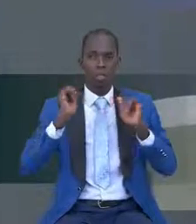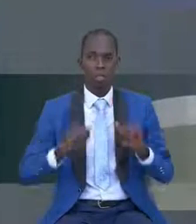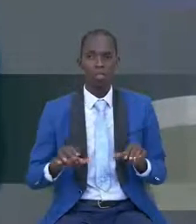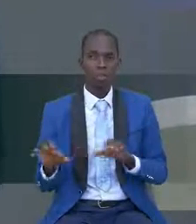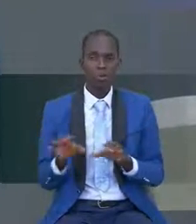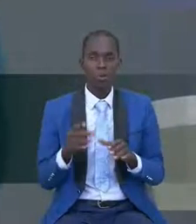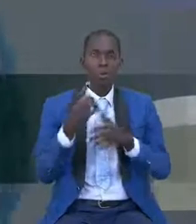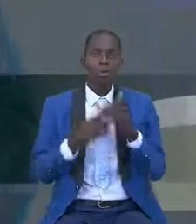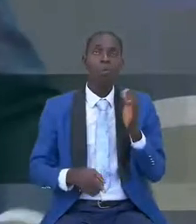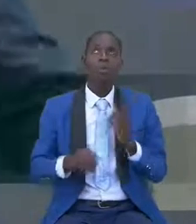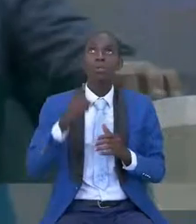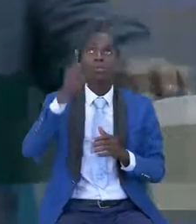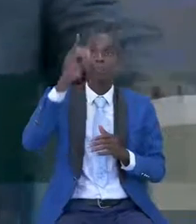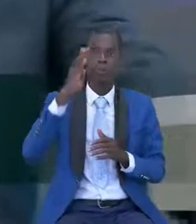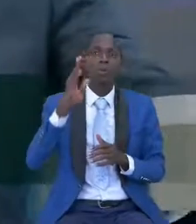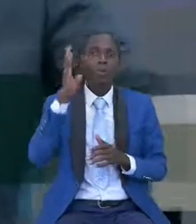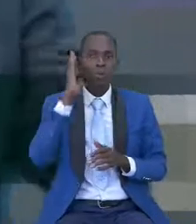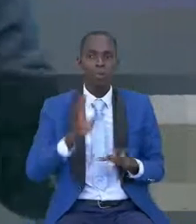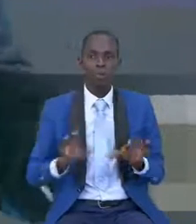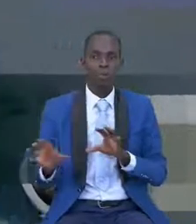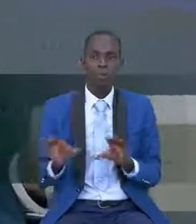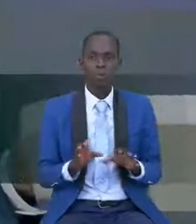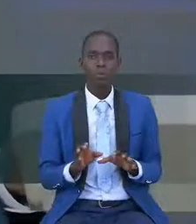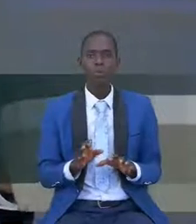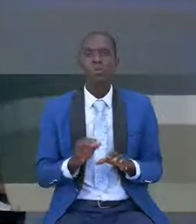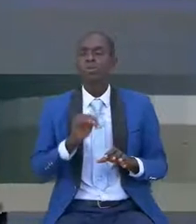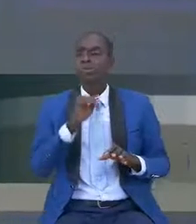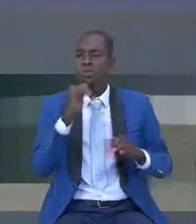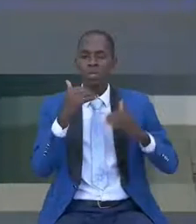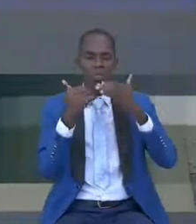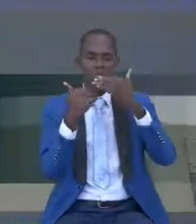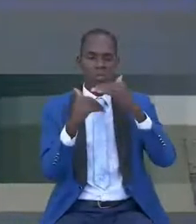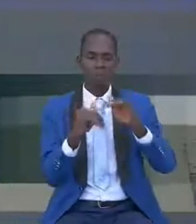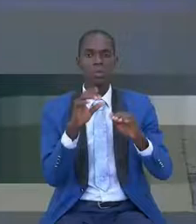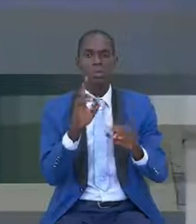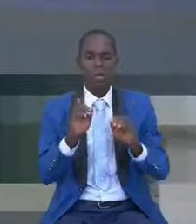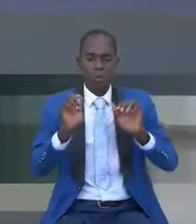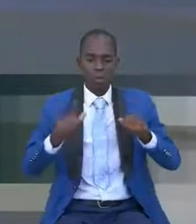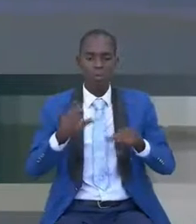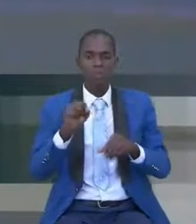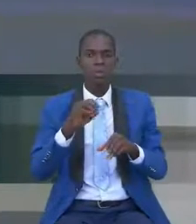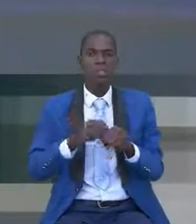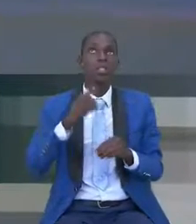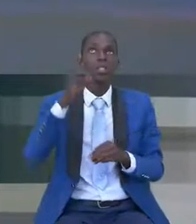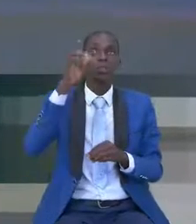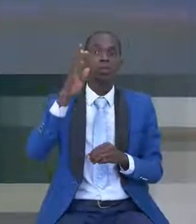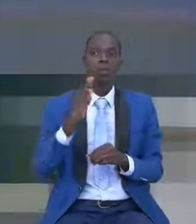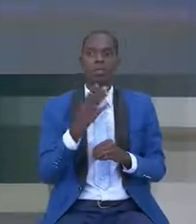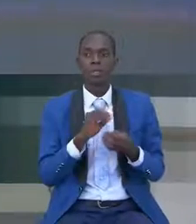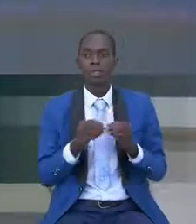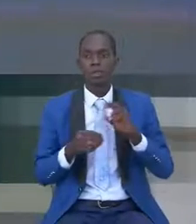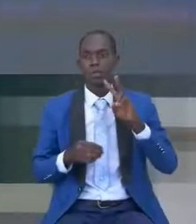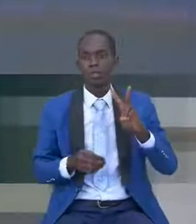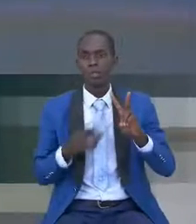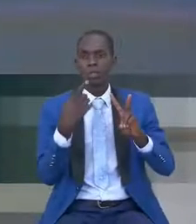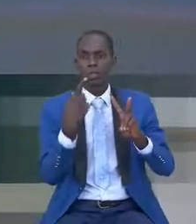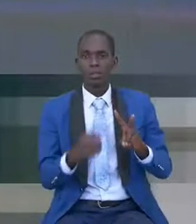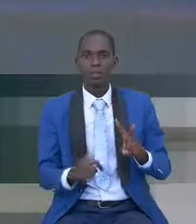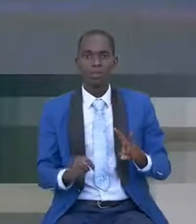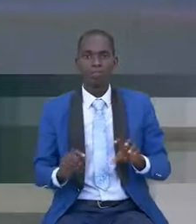que Dieu fera, les possibilités illimitées en Dieu. Deuxième point,